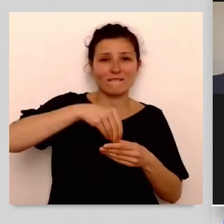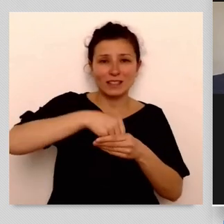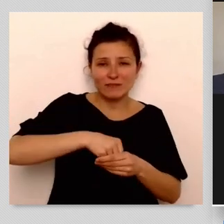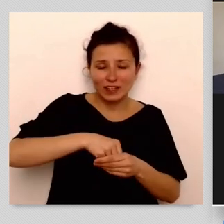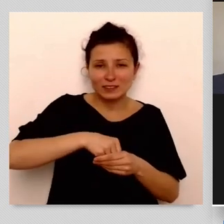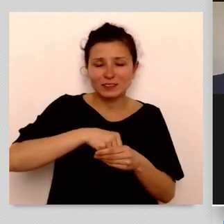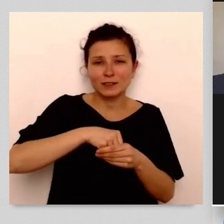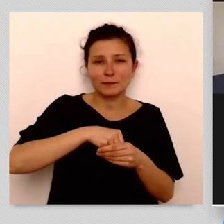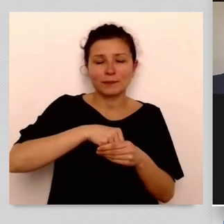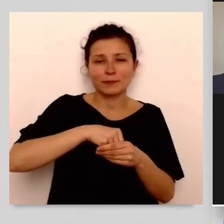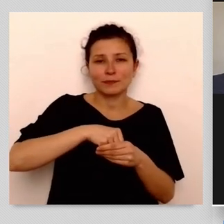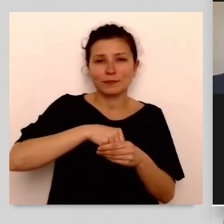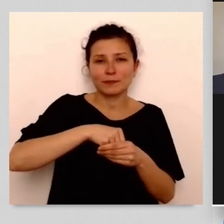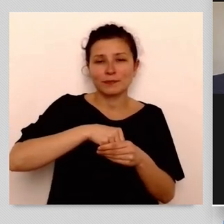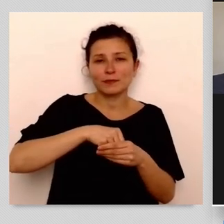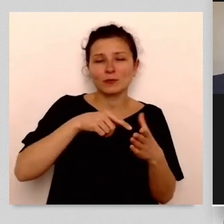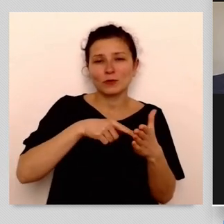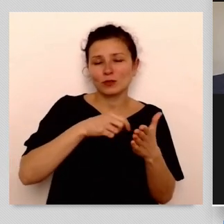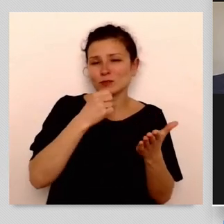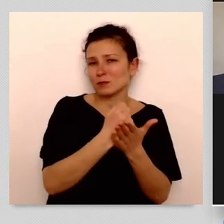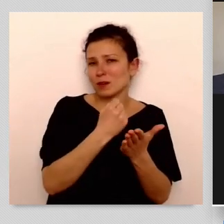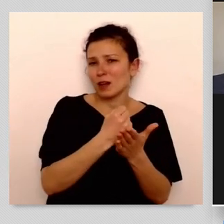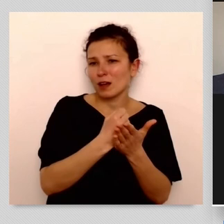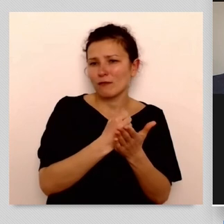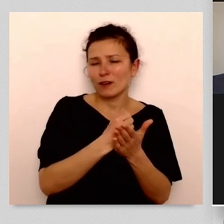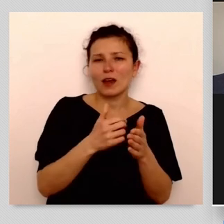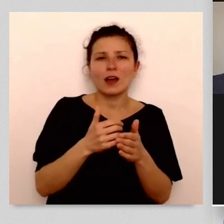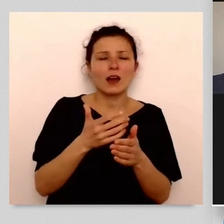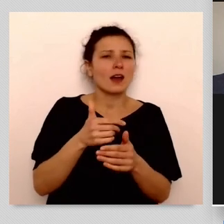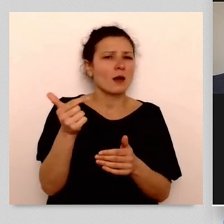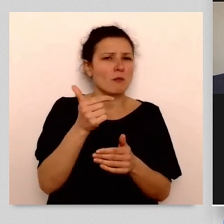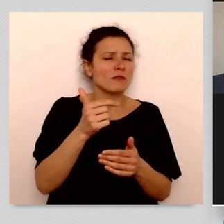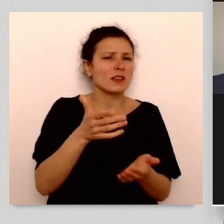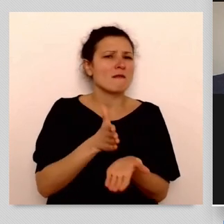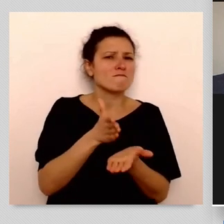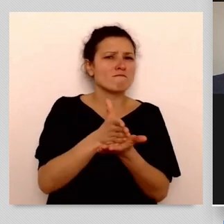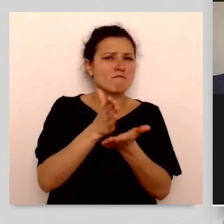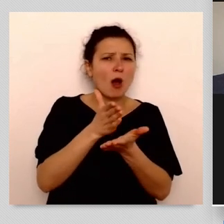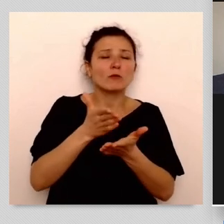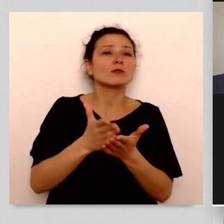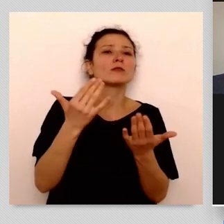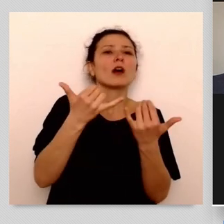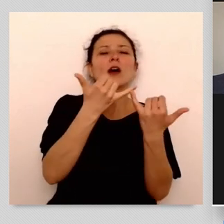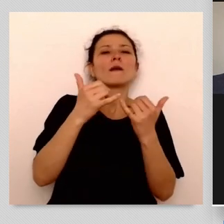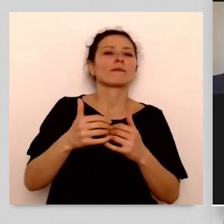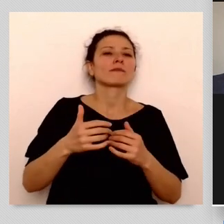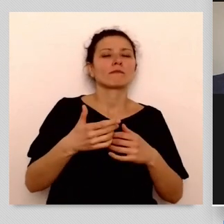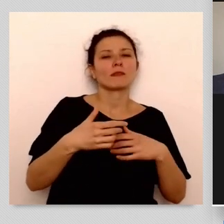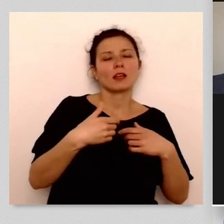to także rzecz, która ma pomóc dostarczyć, dywersyfikować dostawy, poprawiać bezpieczeństwo energetyczne, no ale